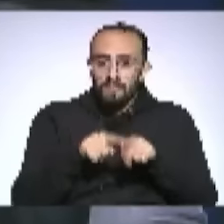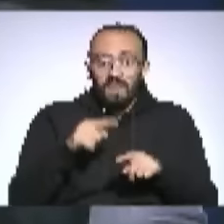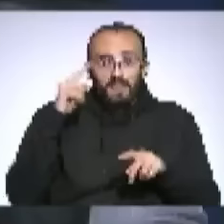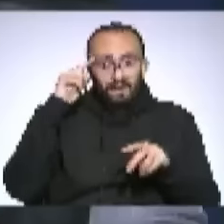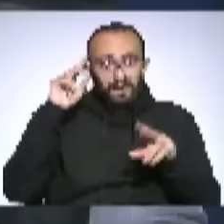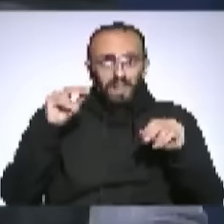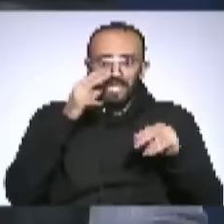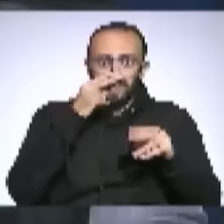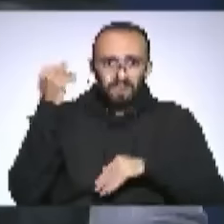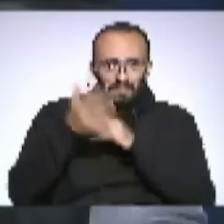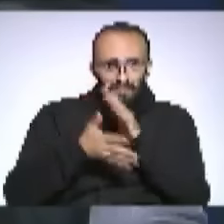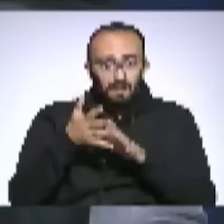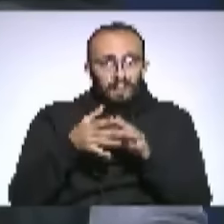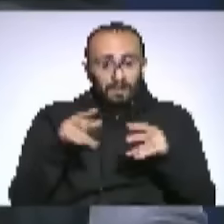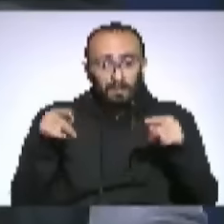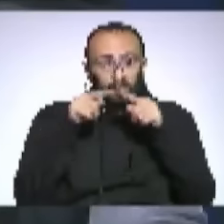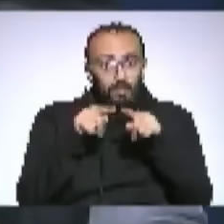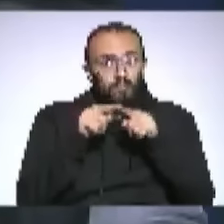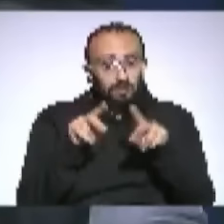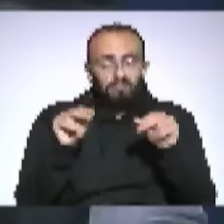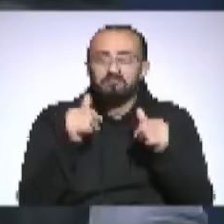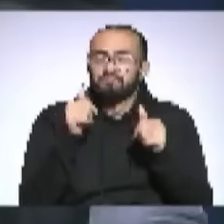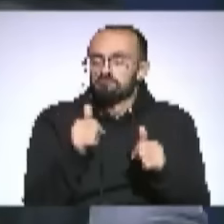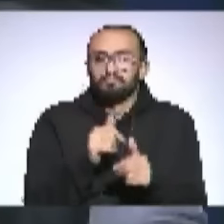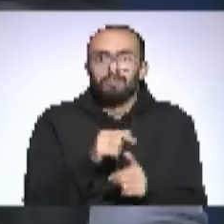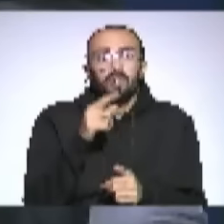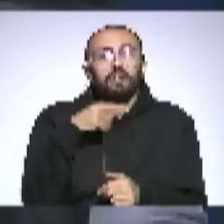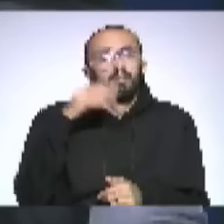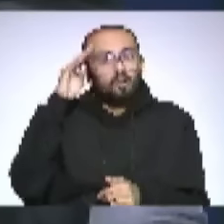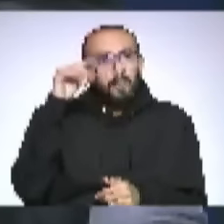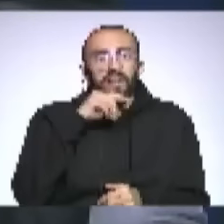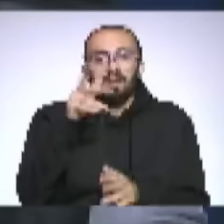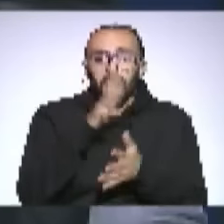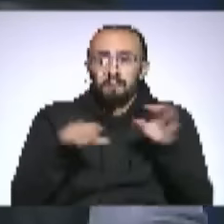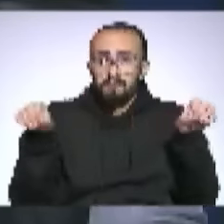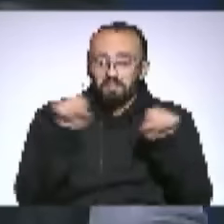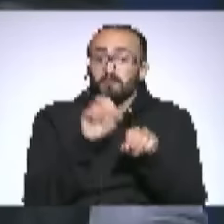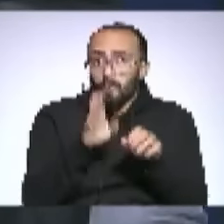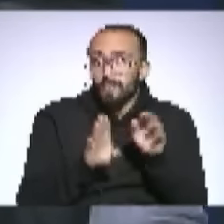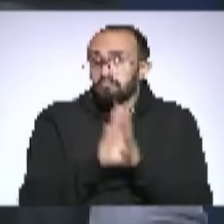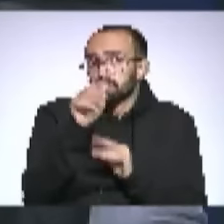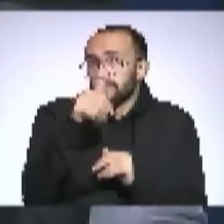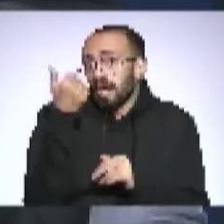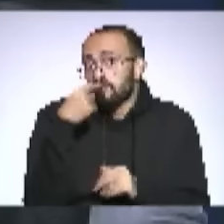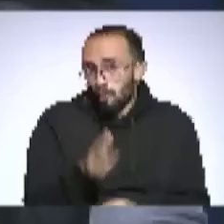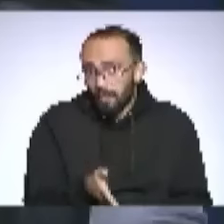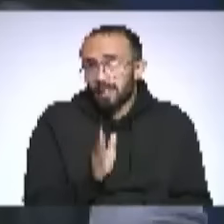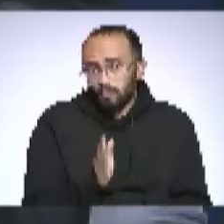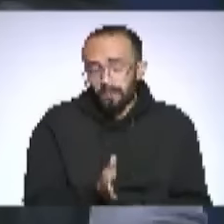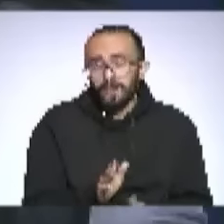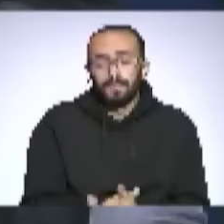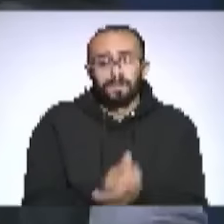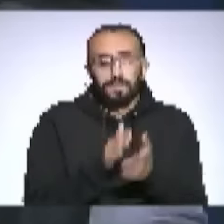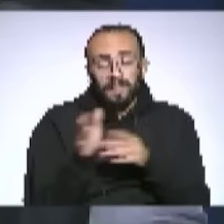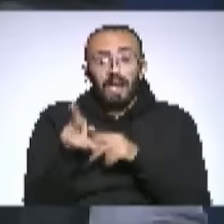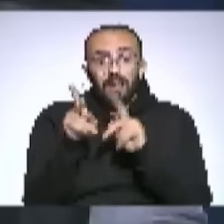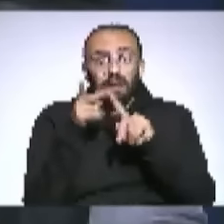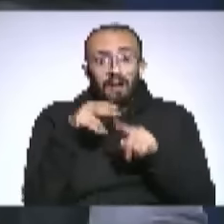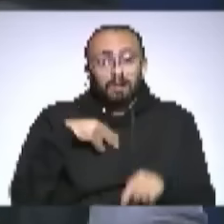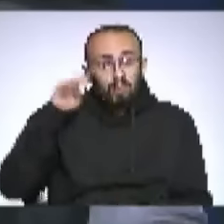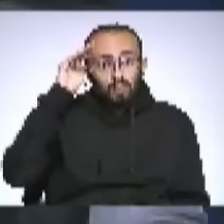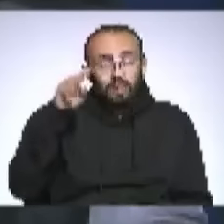كتيره اللي انا بتكلم عنها فانا بشكرها انها بتاكد ان ممكن زواج الرنات يبقى ناجح الامر الثاني بشكرها ان